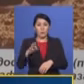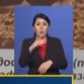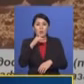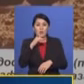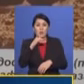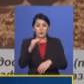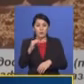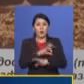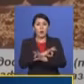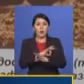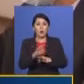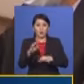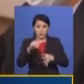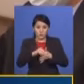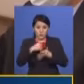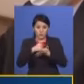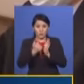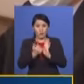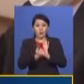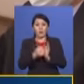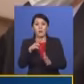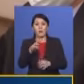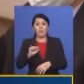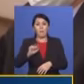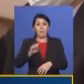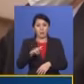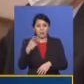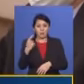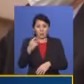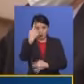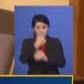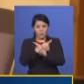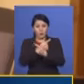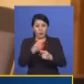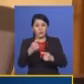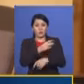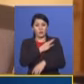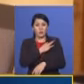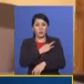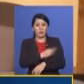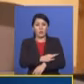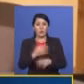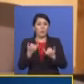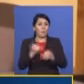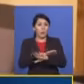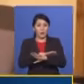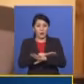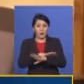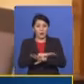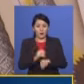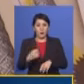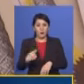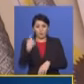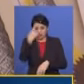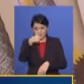ғалымдар тың жетістіктерін патенттеді. Әрине, мал шаруашылығындағы бұл жаңалық материалдық пайда әкелмесе де, бүгінде ақбас, бай және